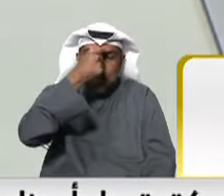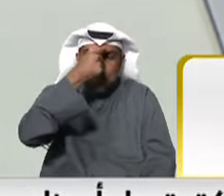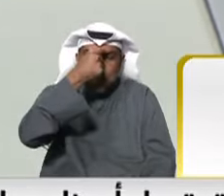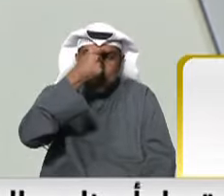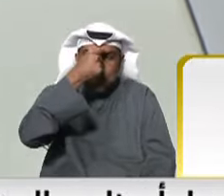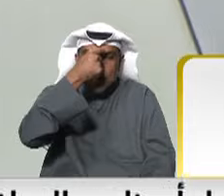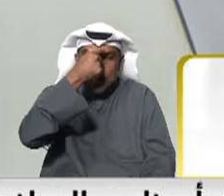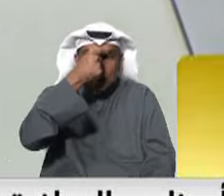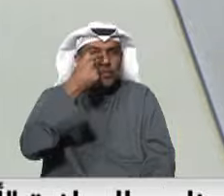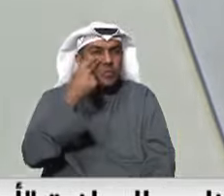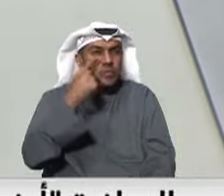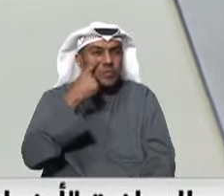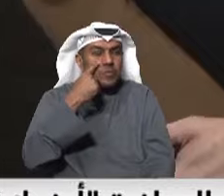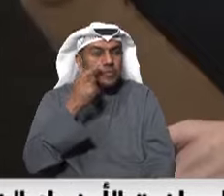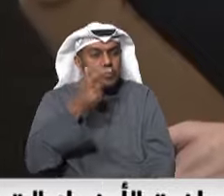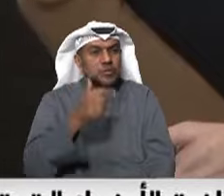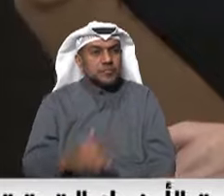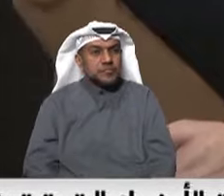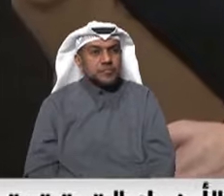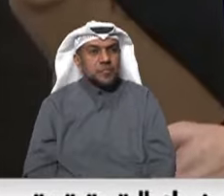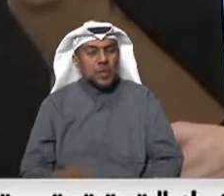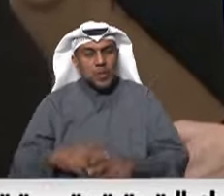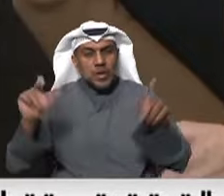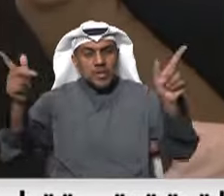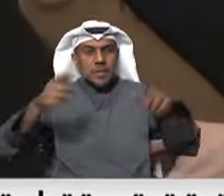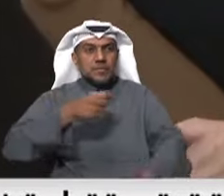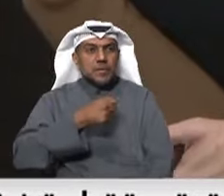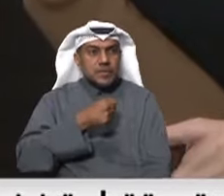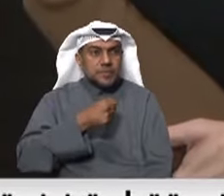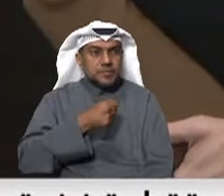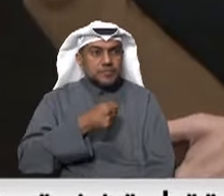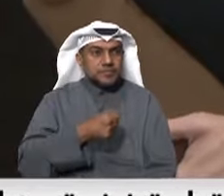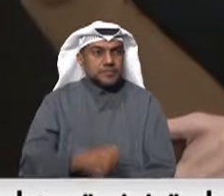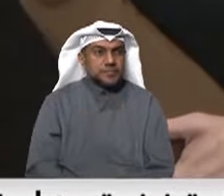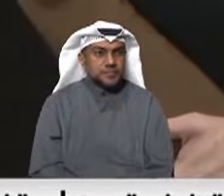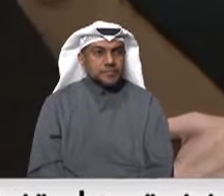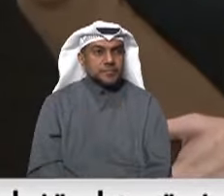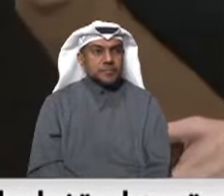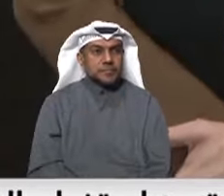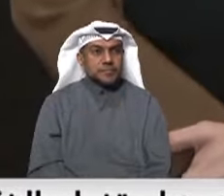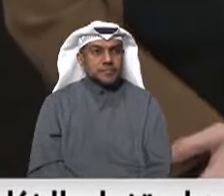وفنية مؤهلة. لما أبو علاوي، تلفزيون دولة الكويت.